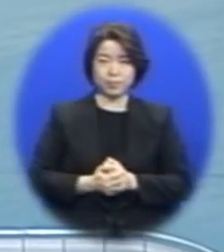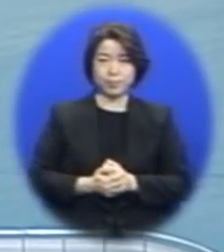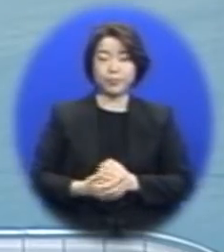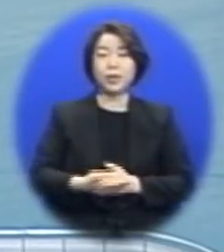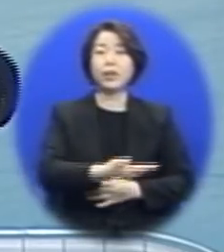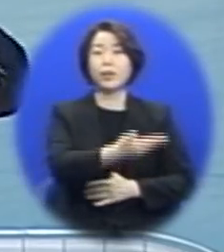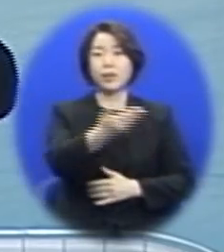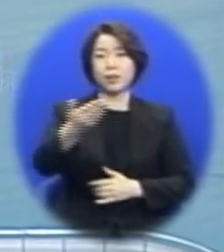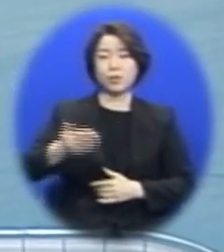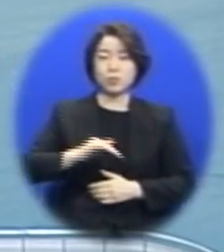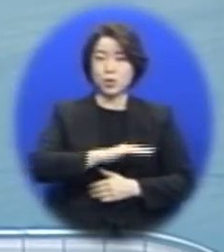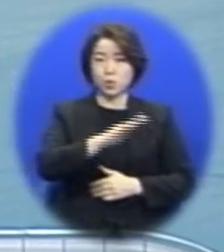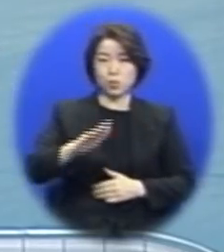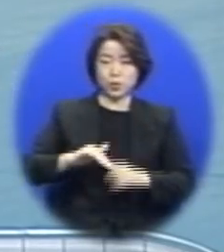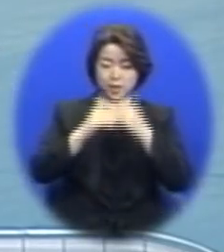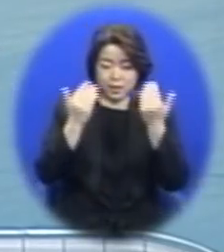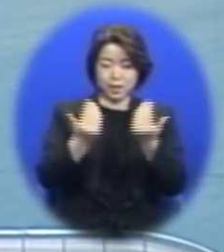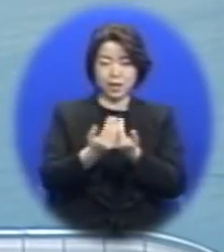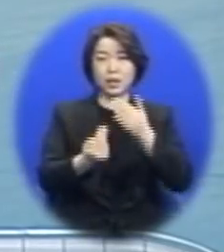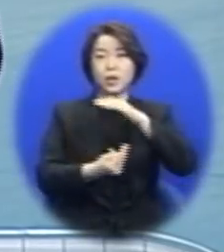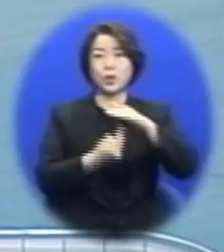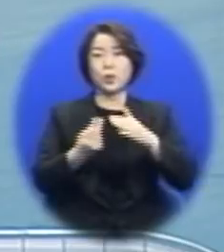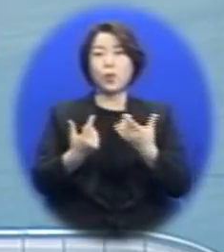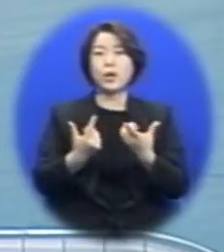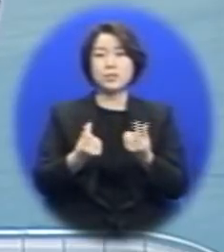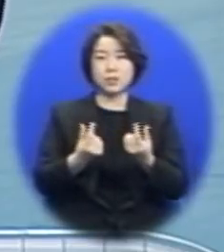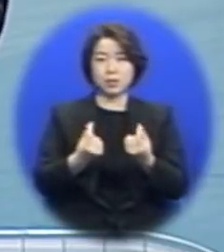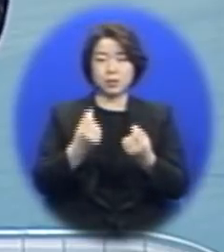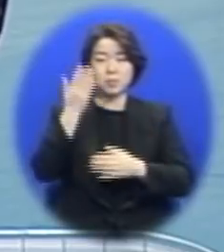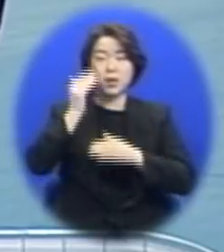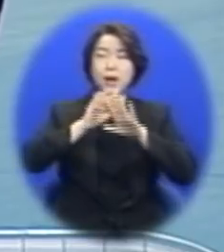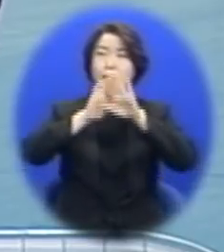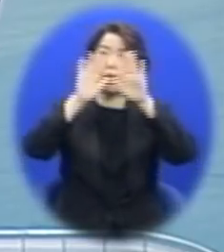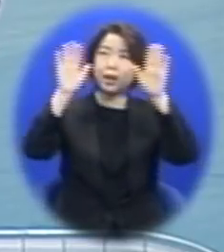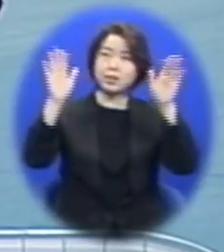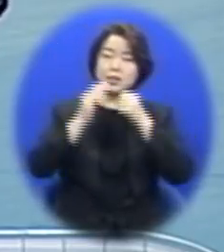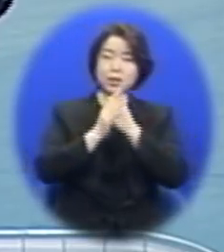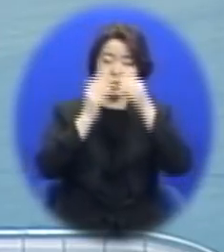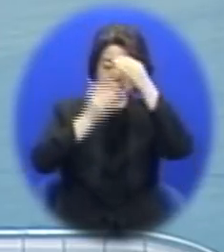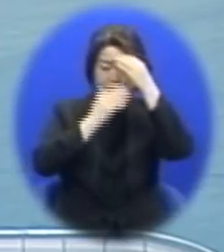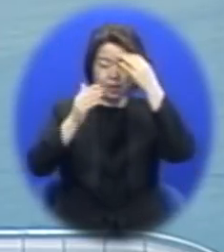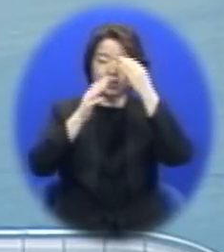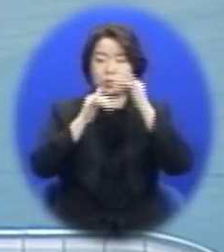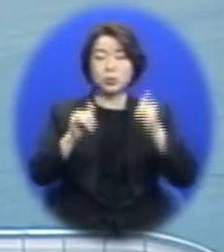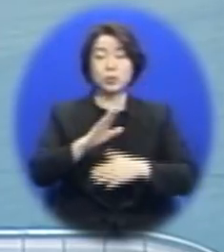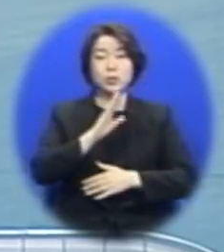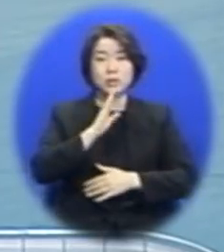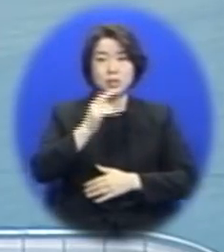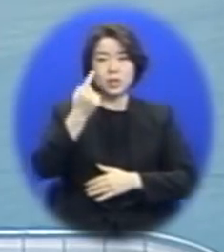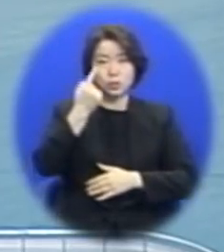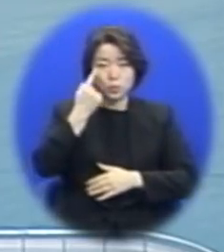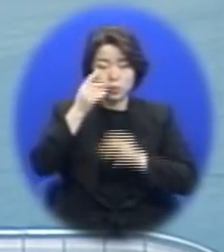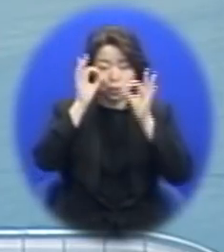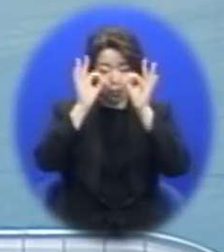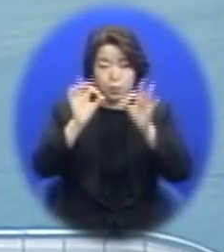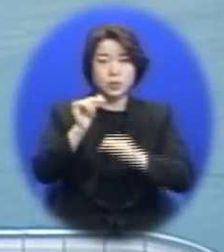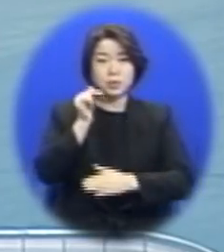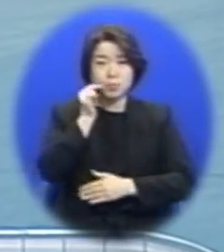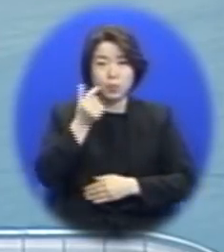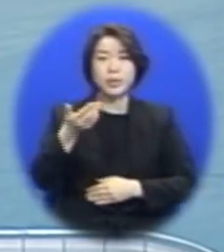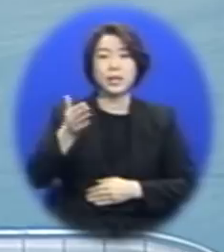여러분, 우리가 다 요한처럼 그렇게 하늘나라의 성도들을 다 실제로 눈으로 보지는